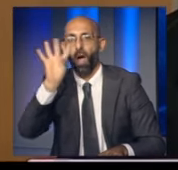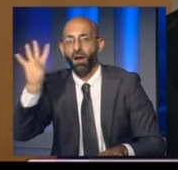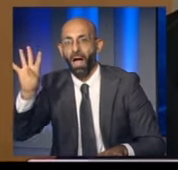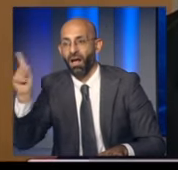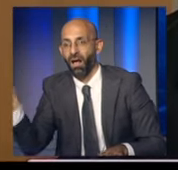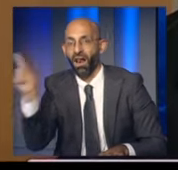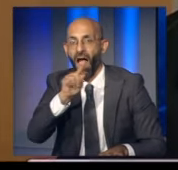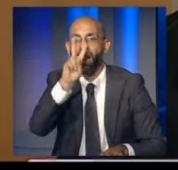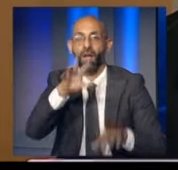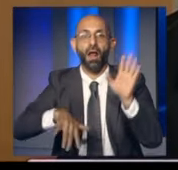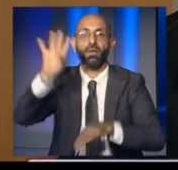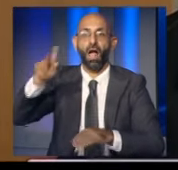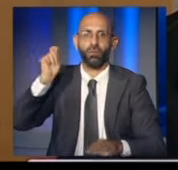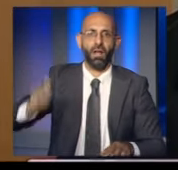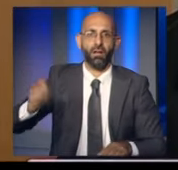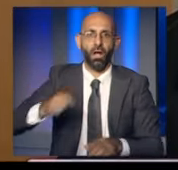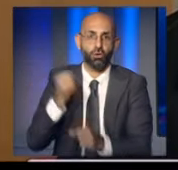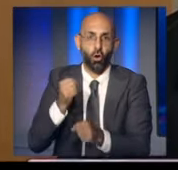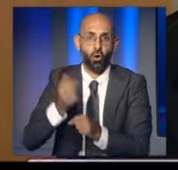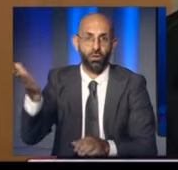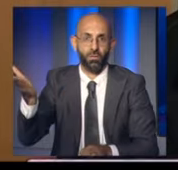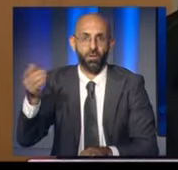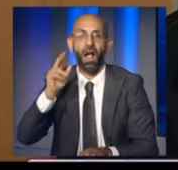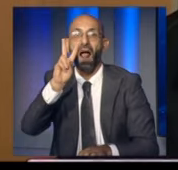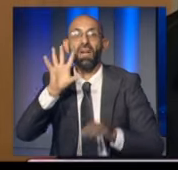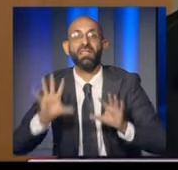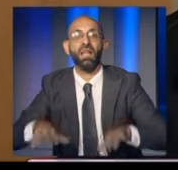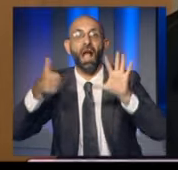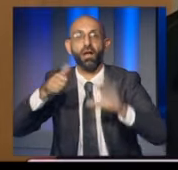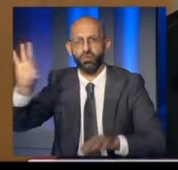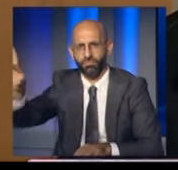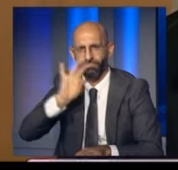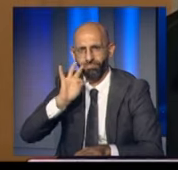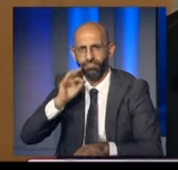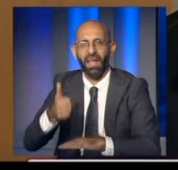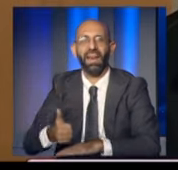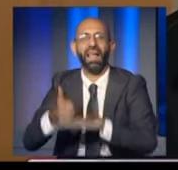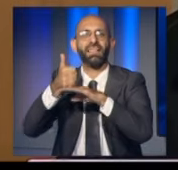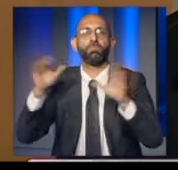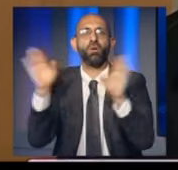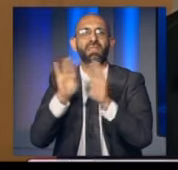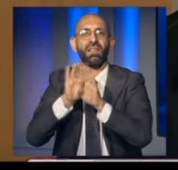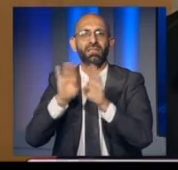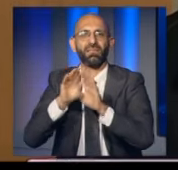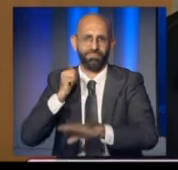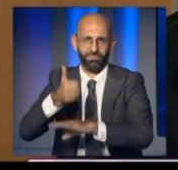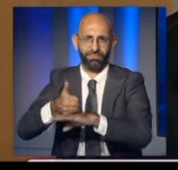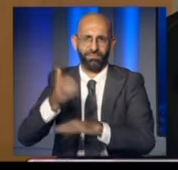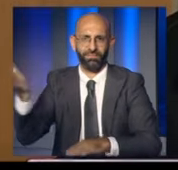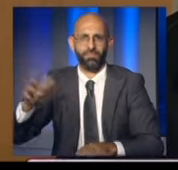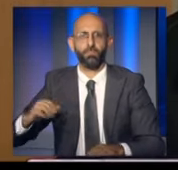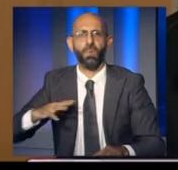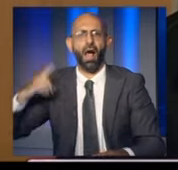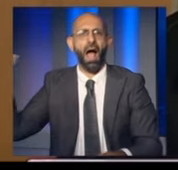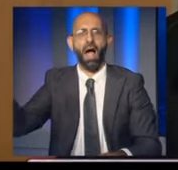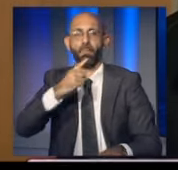عام 2004 حتى 2014. وفي عام 2016 عينه المرشد علي خامنئي على رأس مؤسسة العتبة الرضوية